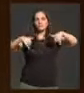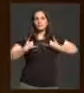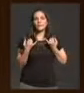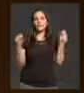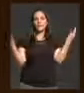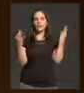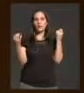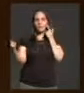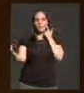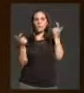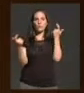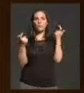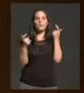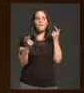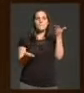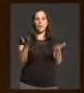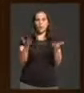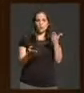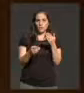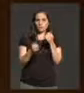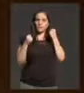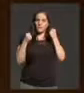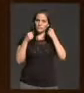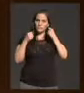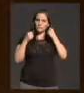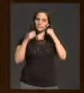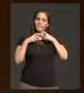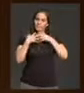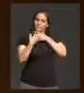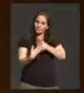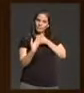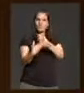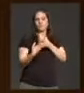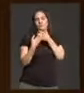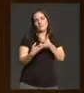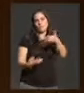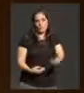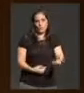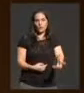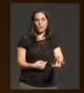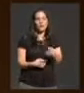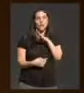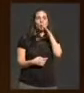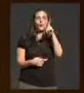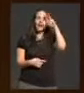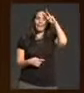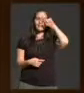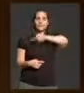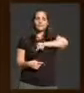Athletic sentimendua klubeko estamendu guztietan indartzeko, bereziki gure jokalariengan.